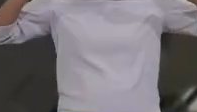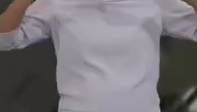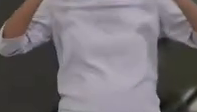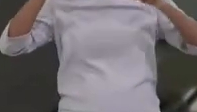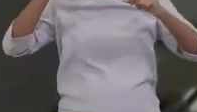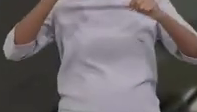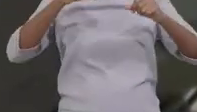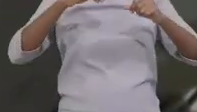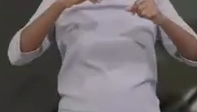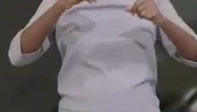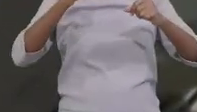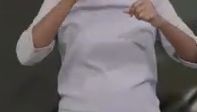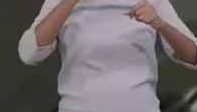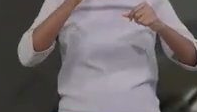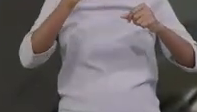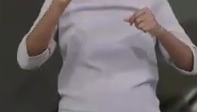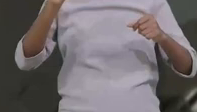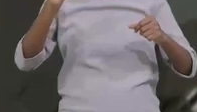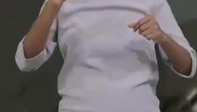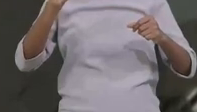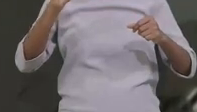Réalisateur, un ambassadeur,